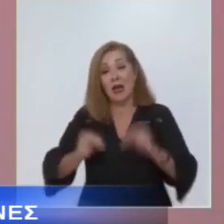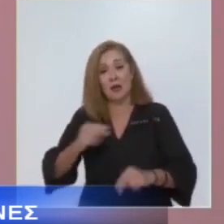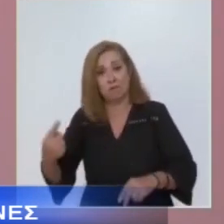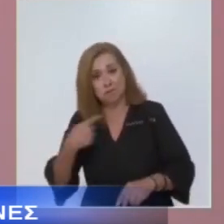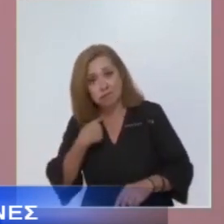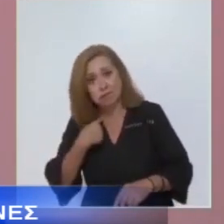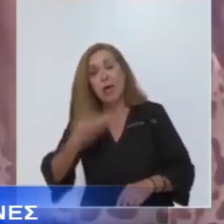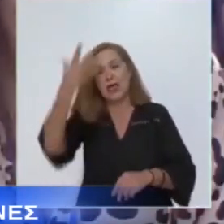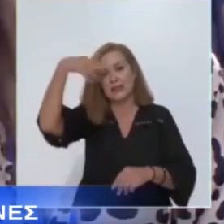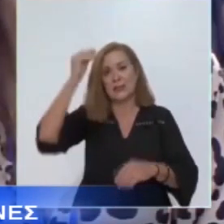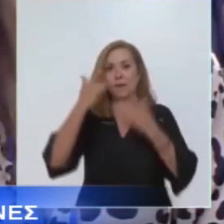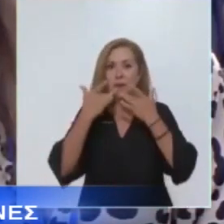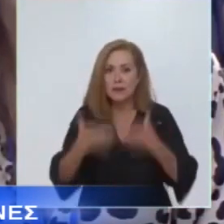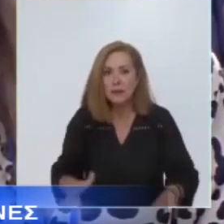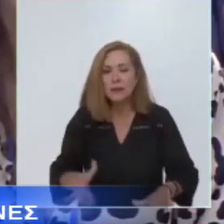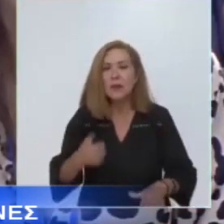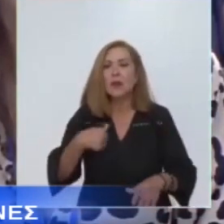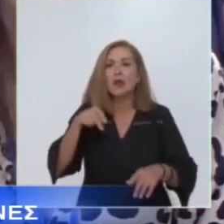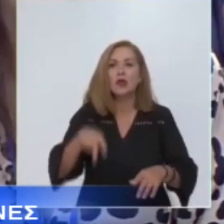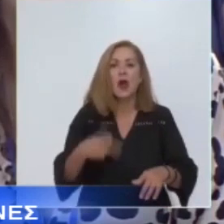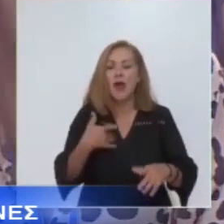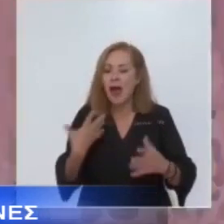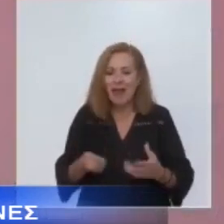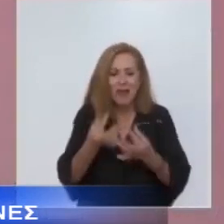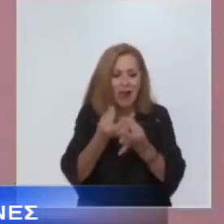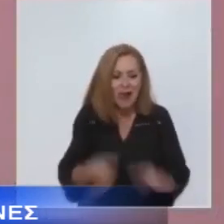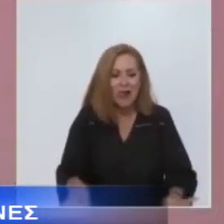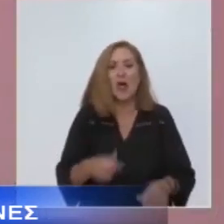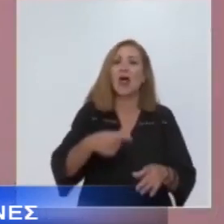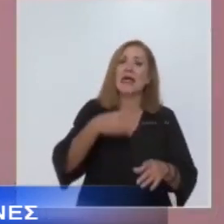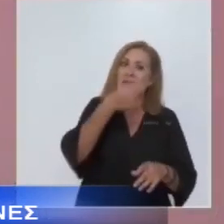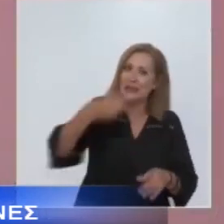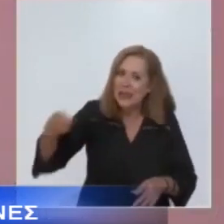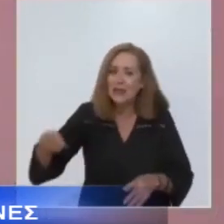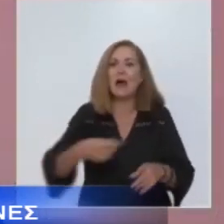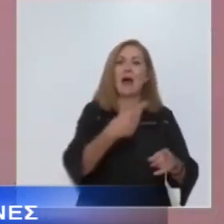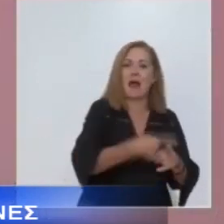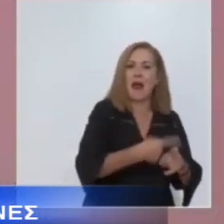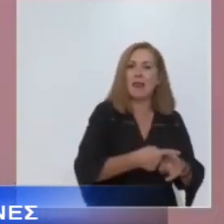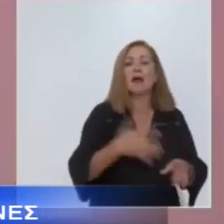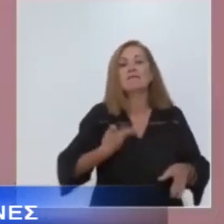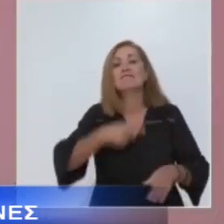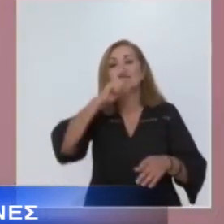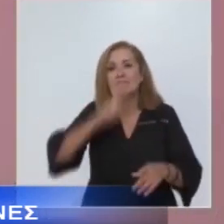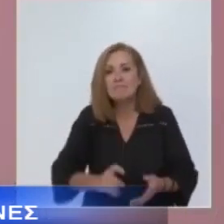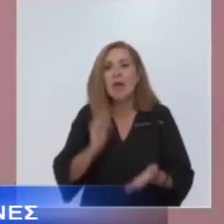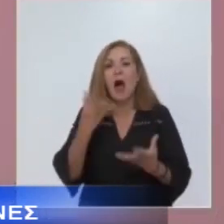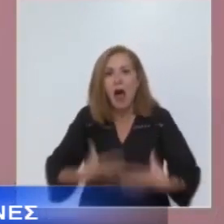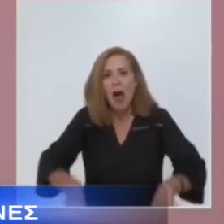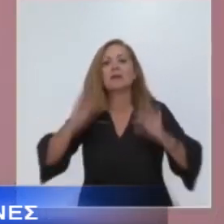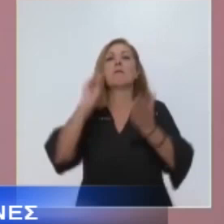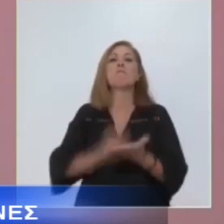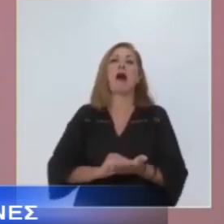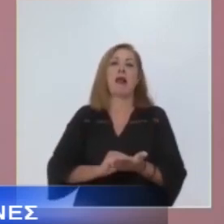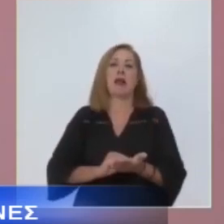Τσίπρα αφήνουν ένα μεγάλο κενό και στο ΣΥΡΙΖΑ και στην Ελλάδα. Και μας θέτουν σε μια υποχρεωτική επανεκκίνηση για ένα νέο